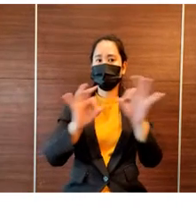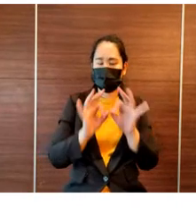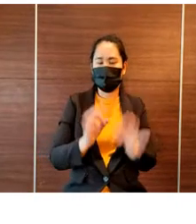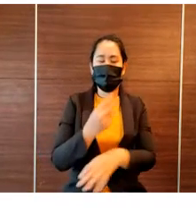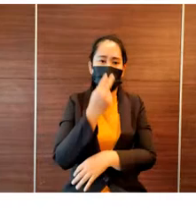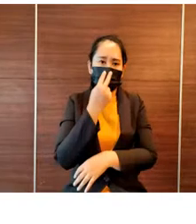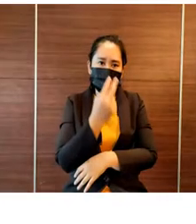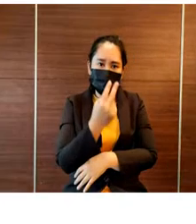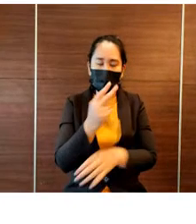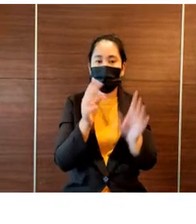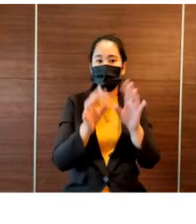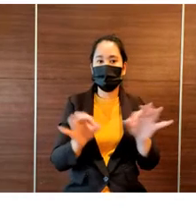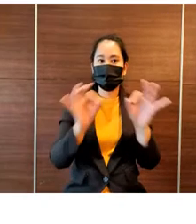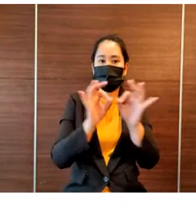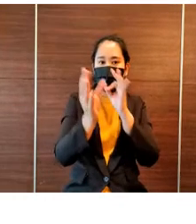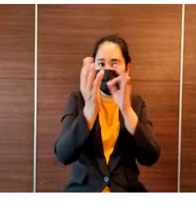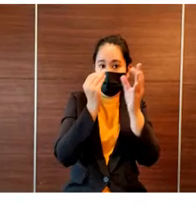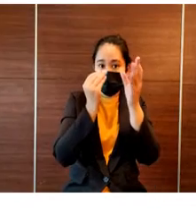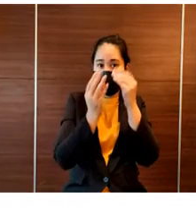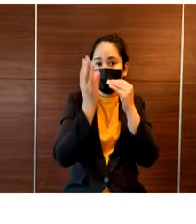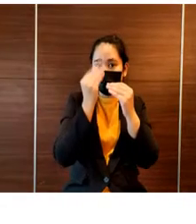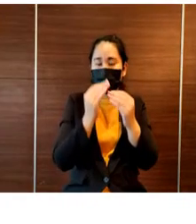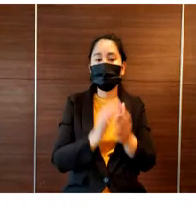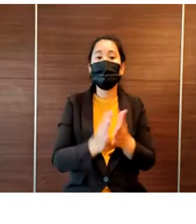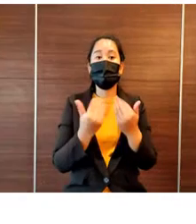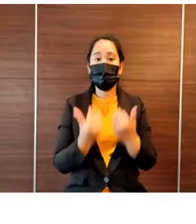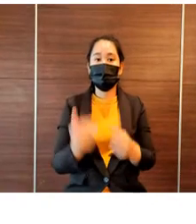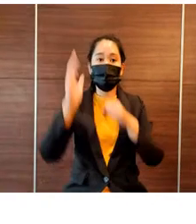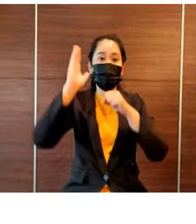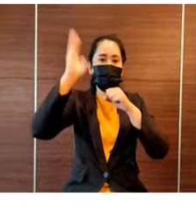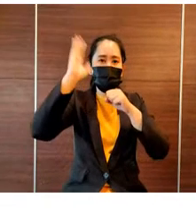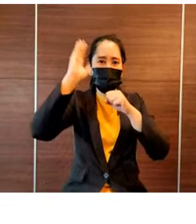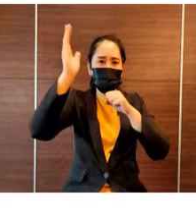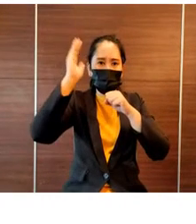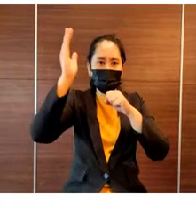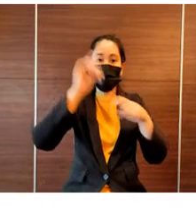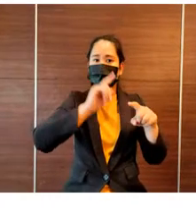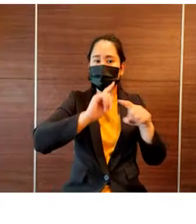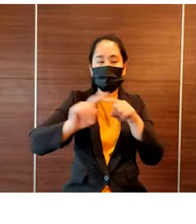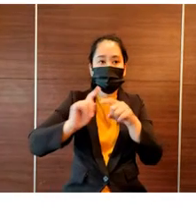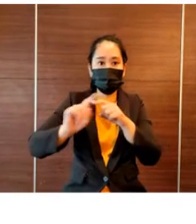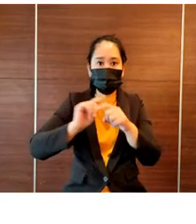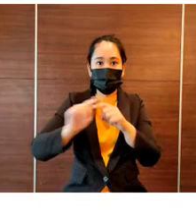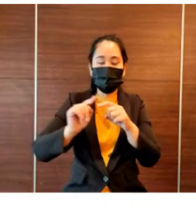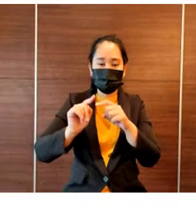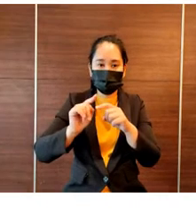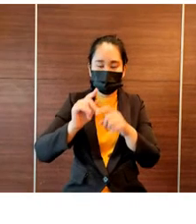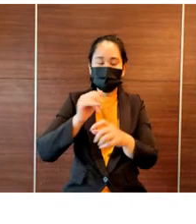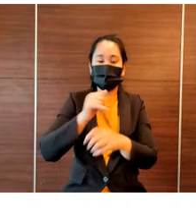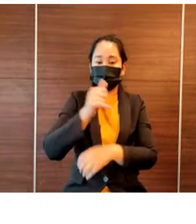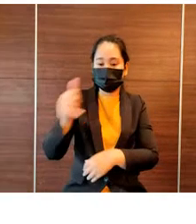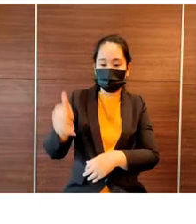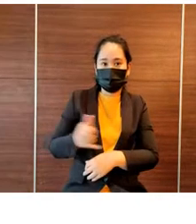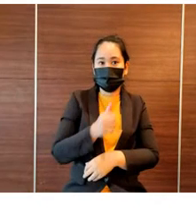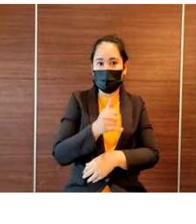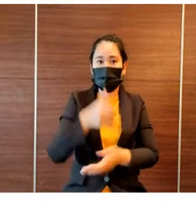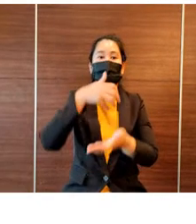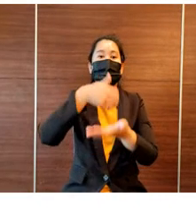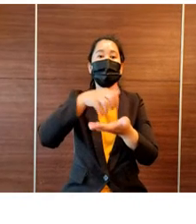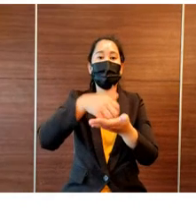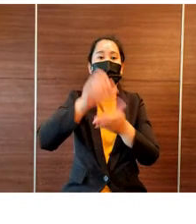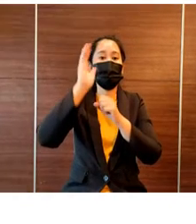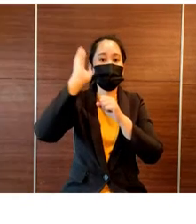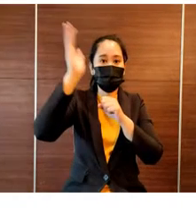ะดังนั้นเราก็จะมีหลายท่านที่จะมาเล่าสู่กันฟังว่ามันมีประเด็นอะไรบ้างนะที่จะต้องคำนึงถึงนะคะก็